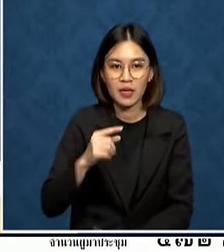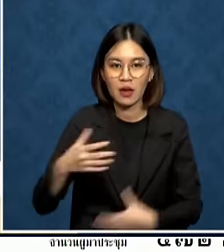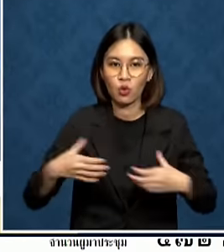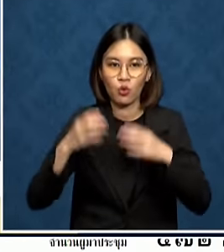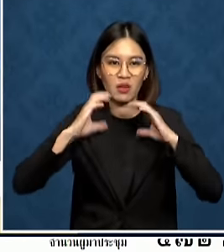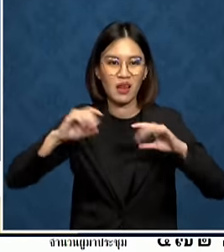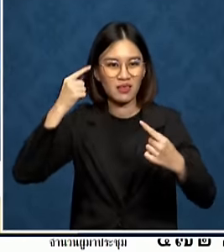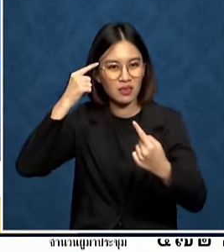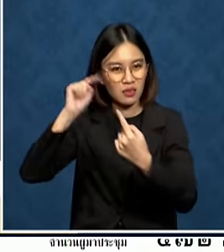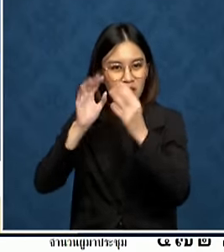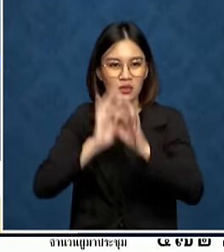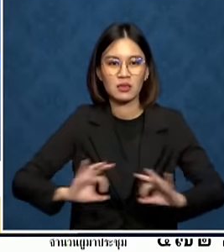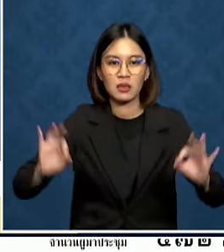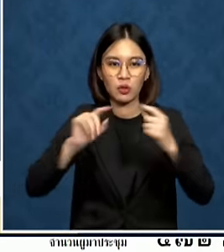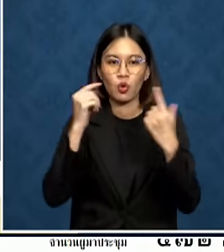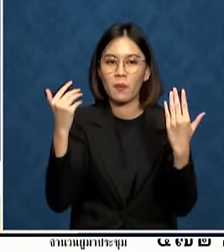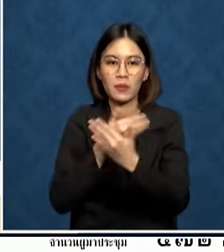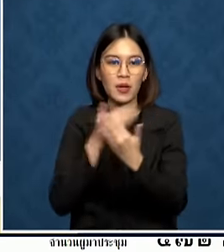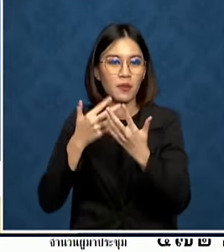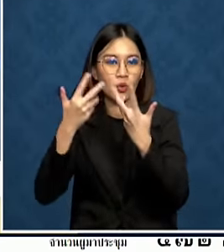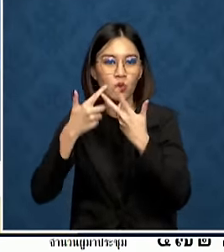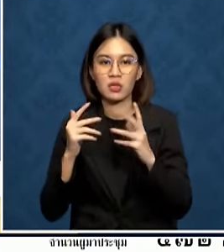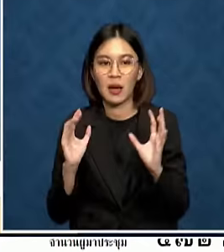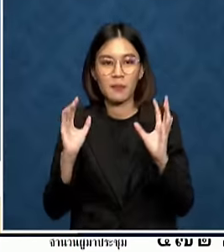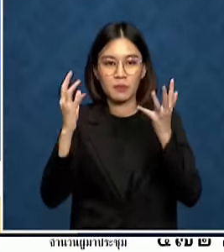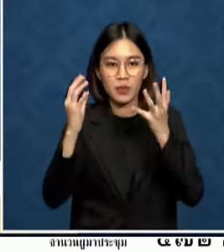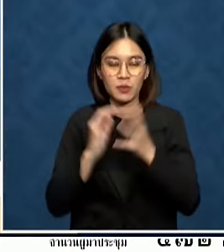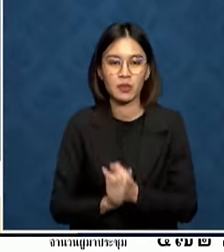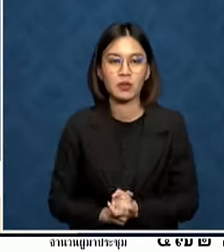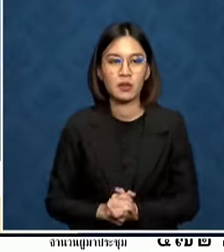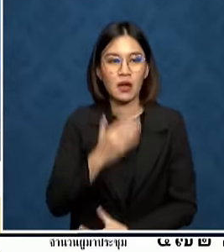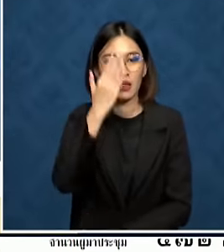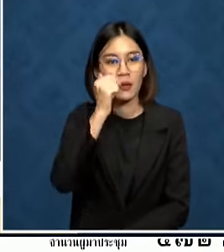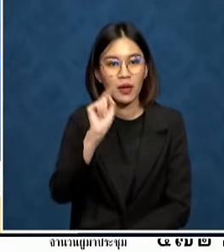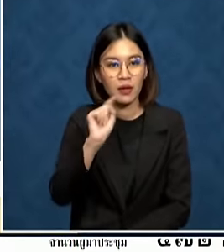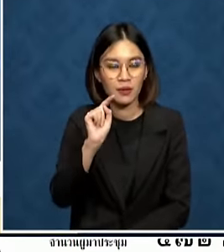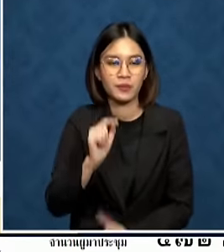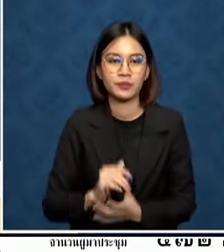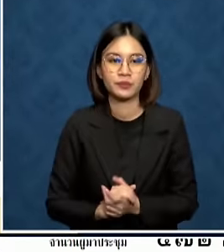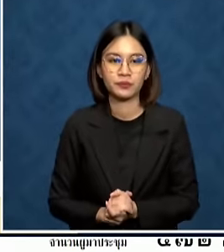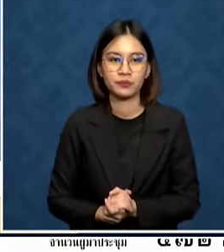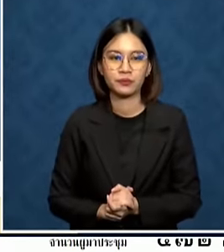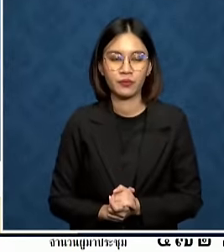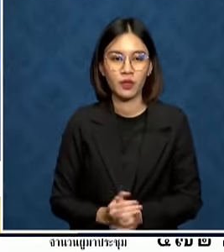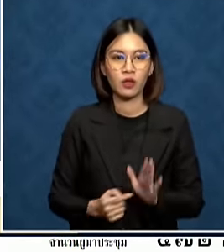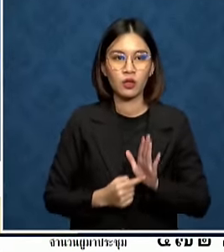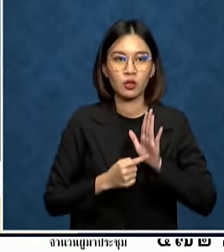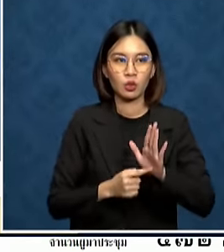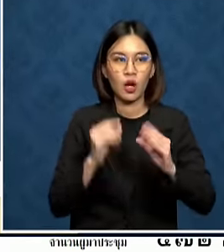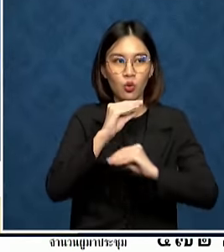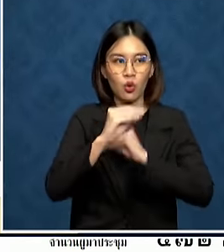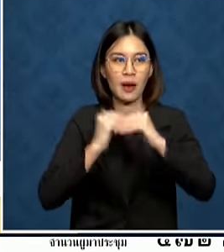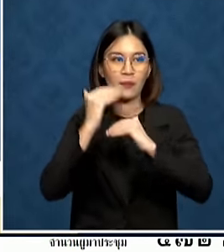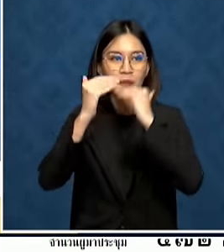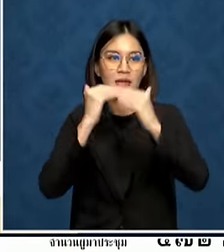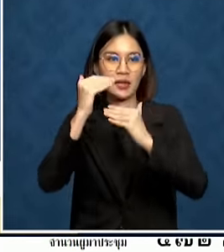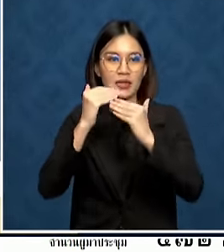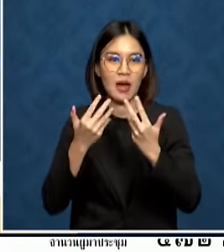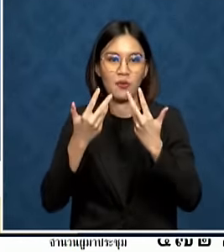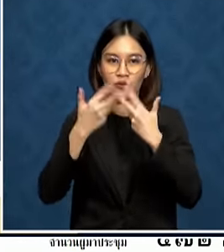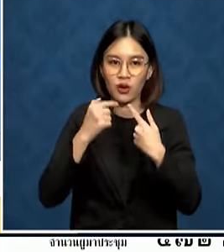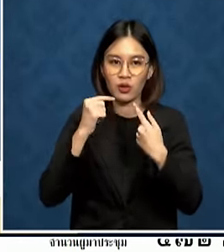ไม่ให้ความสำคัญกับการเปลี่ยนผ่านอุตสาหกรรมยานยนต์เลยทำไมพูดอย่างนี้ครับตัวอย่างครงการพัฒนาศักยภาพอุตสาหกรรมใหม่